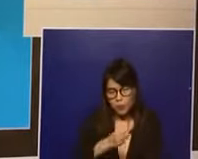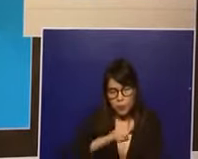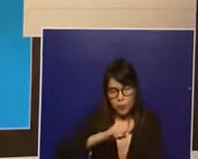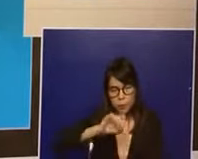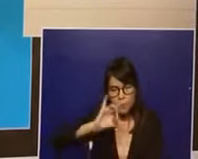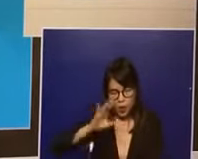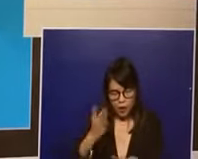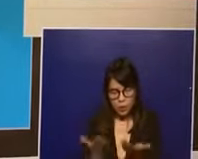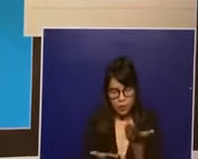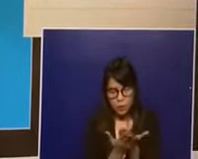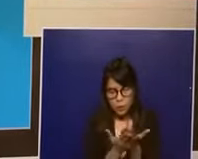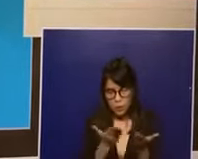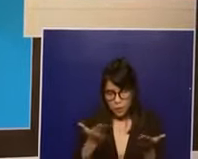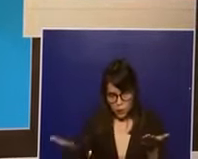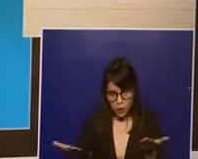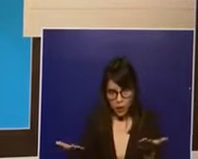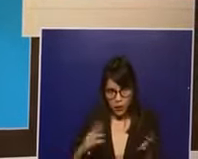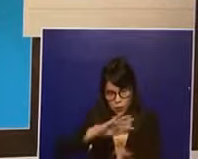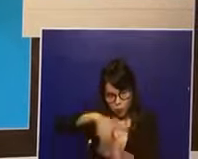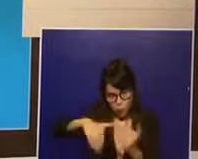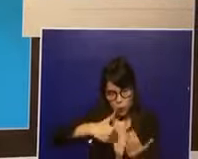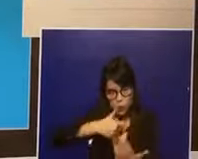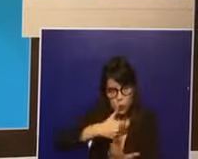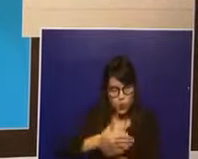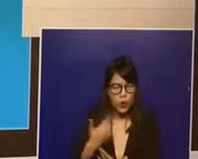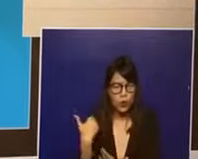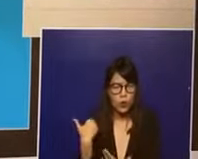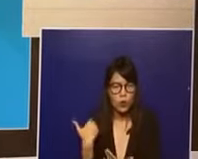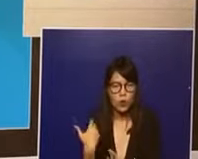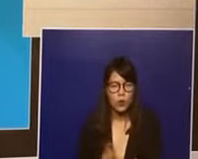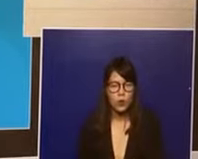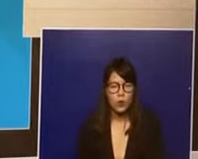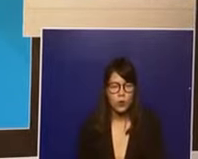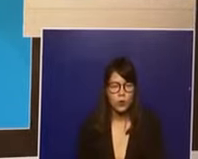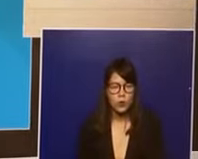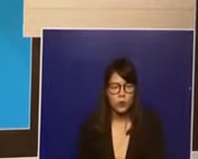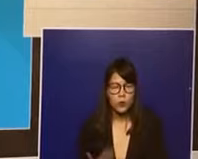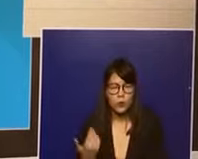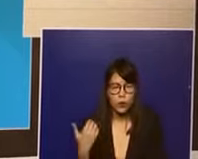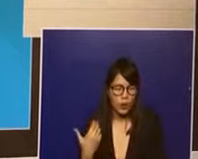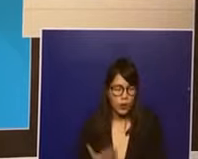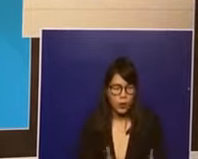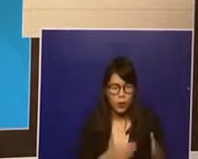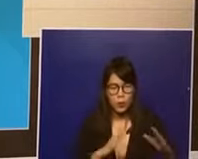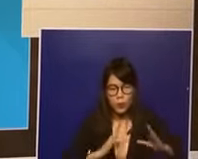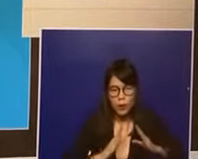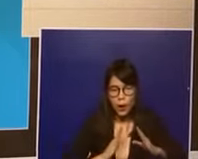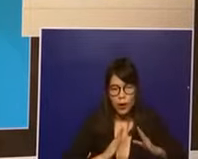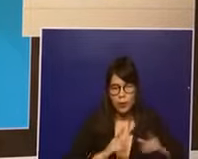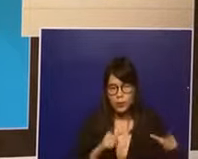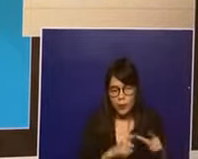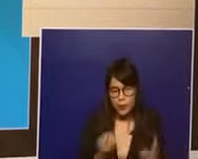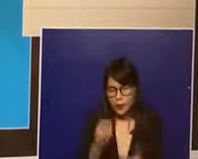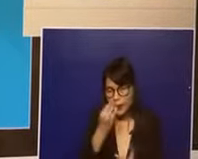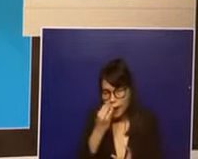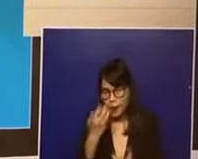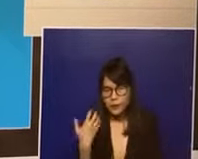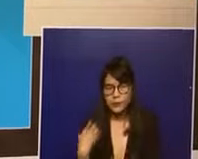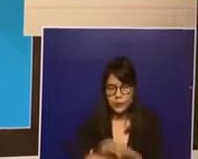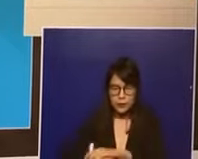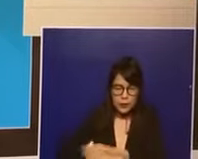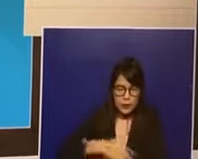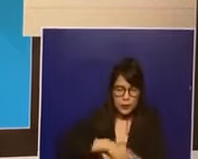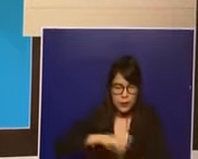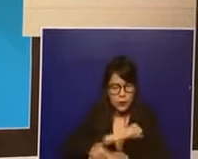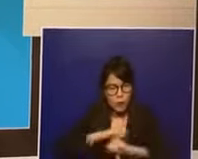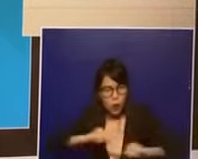ต10ประเภทธุรกิจทั่วประเทศเช่นธุรกิจดีสอขนาดเล็ก ธุรกิจอาหารและเครื่องดื่มธุรกิจสปาธุรกิจฟิตเน